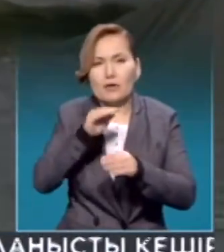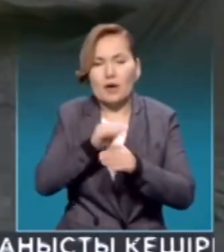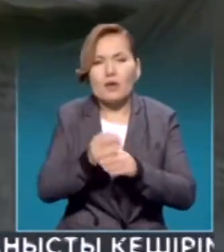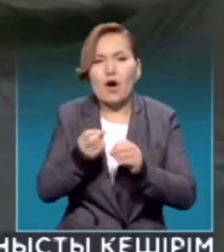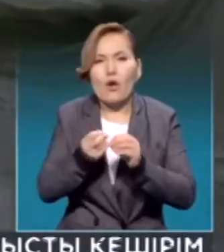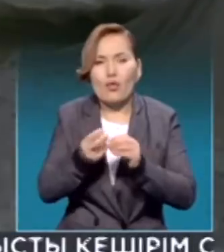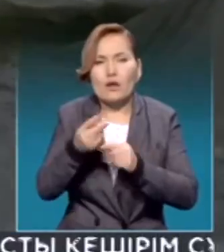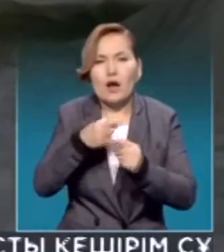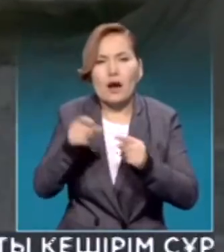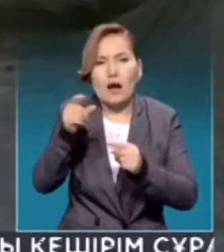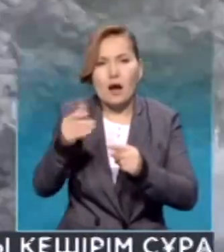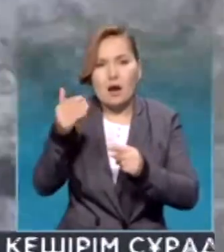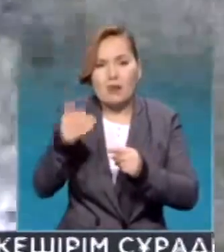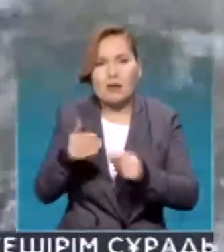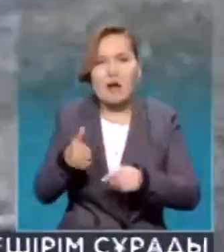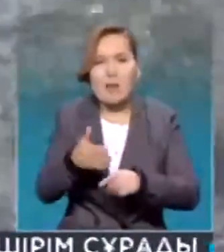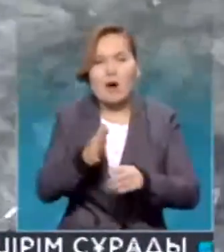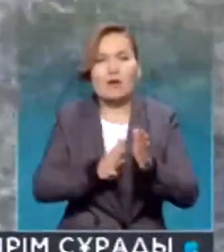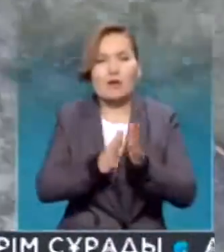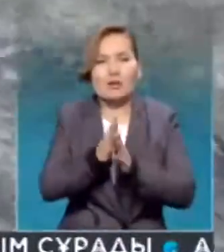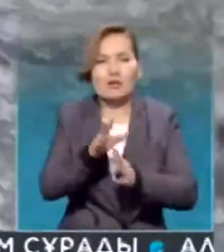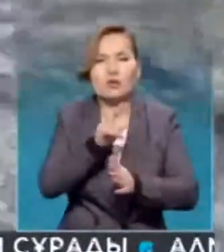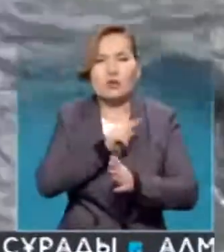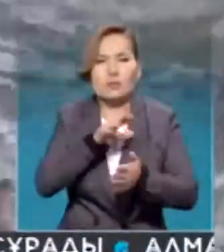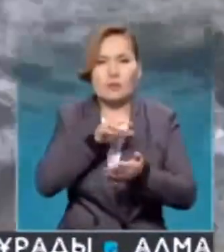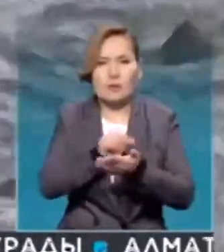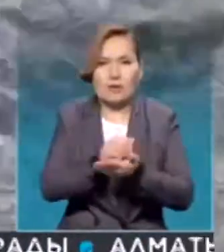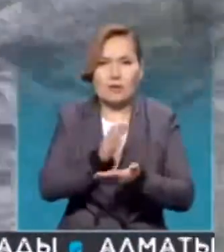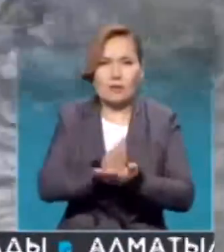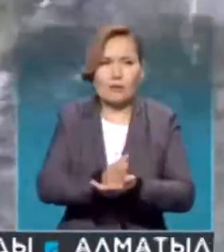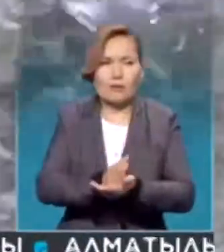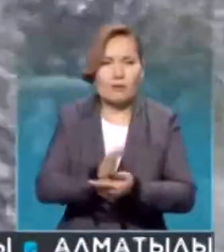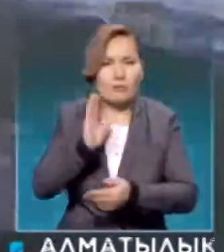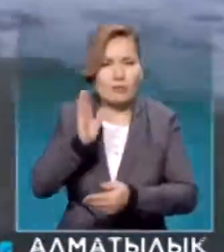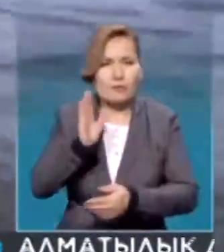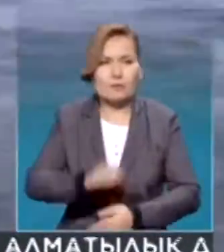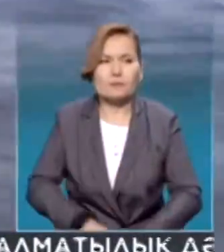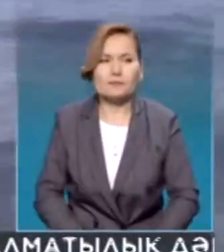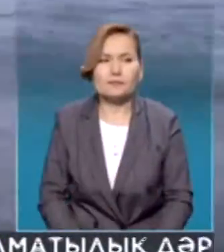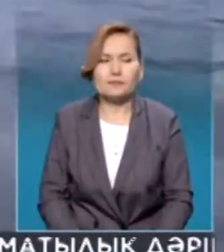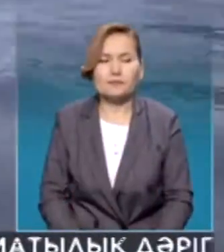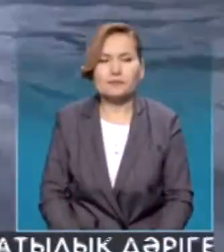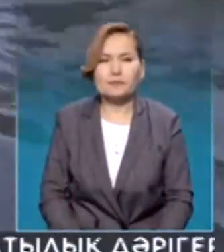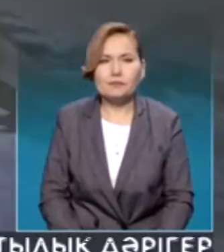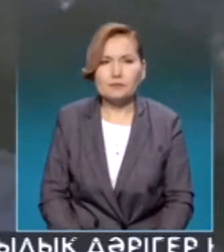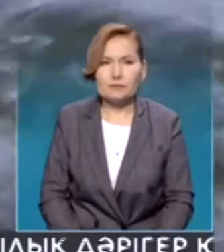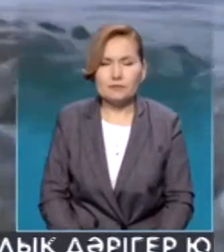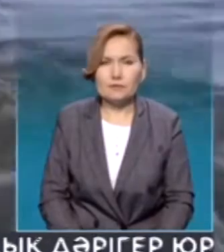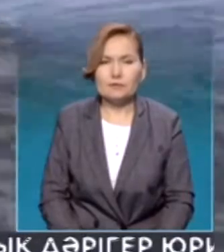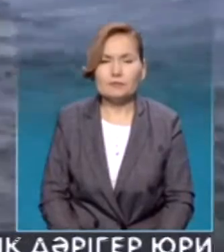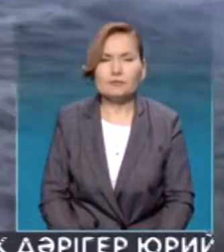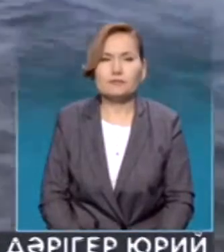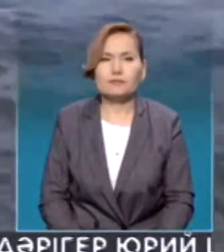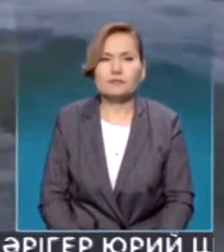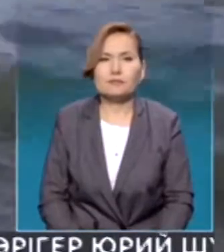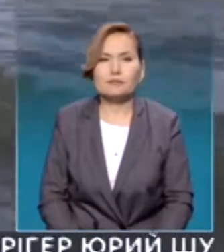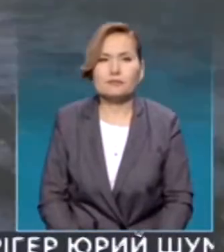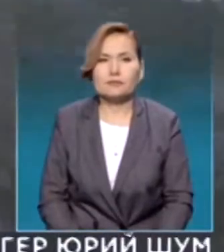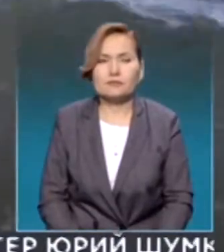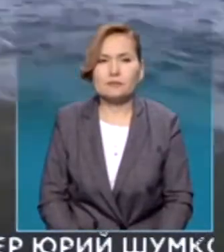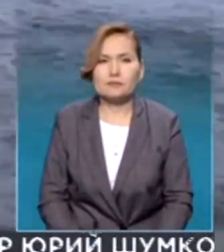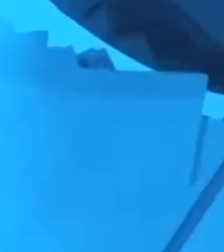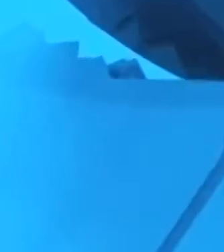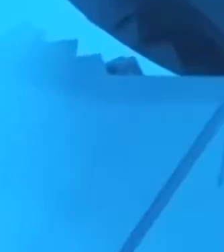кәсіпкер балық өсіру ісімен айналысуды жоспарлап отыр. Серік Селеубайұлы, Айнұр Ақпаева, Еркін Оразбаев, Қазақстан ұлттық арнасы, Түркістан облысынан.